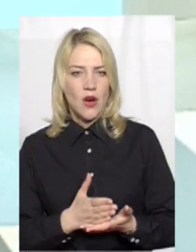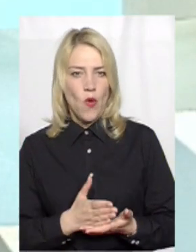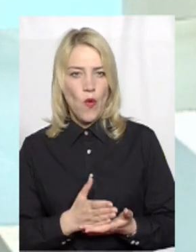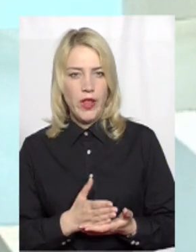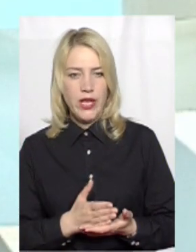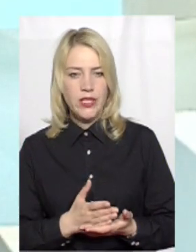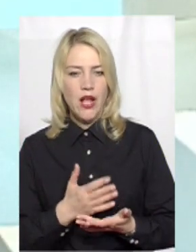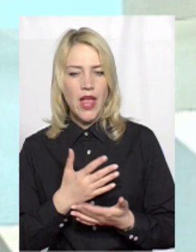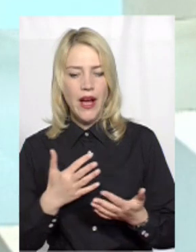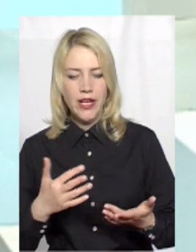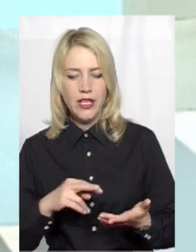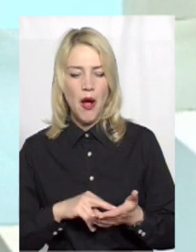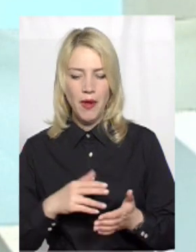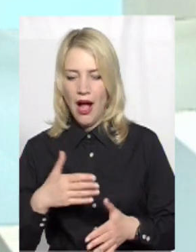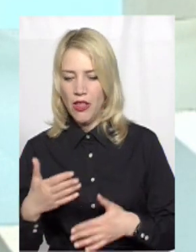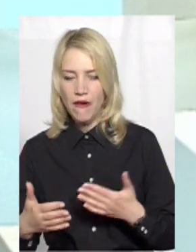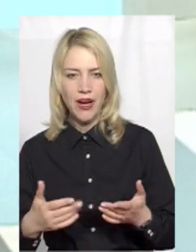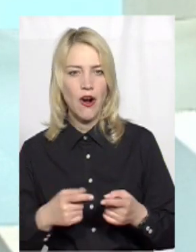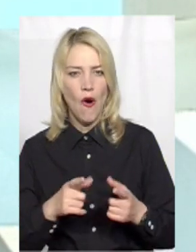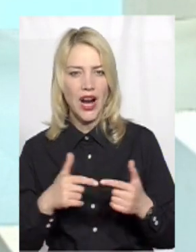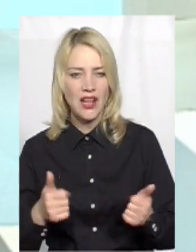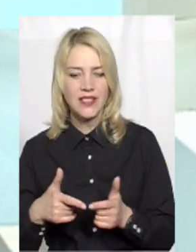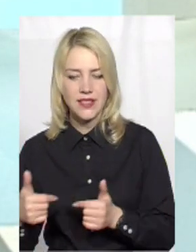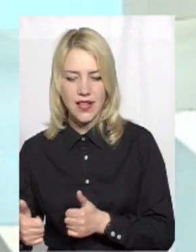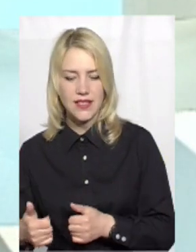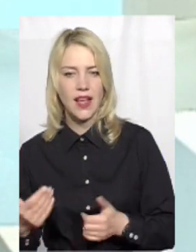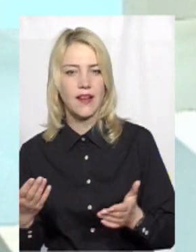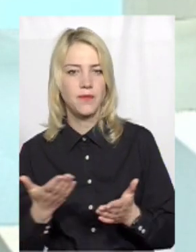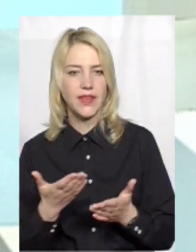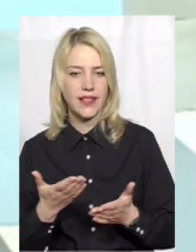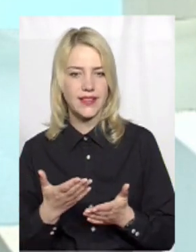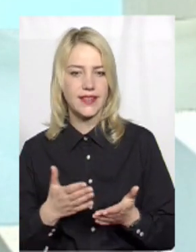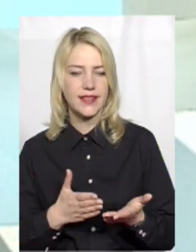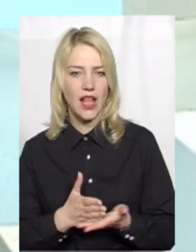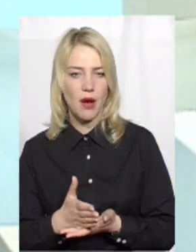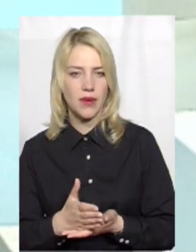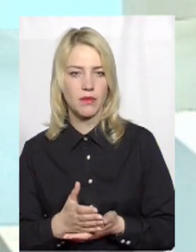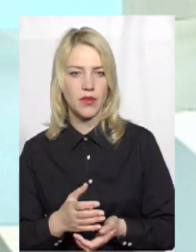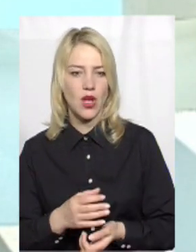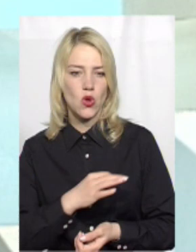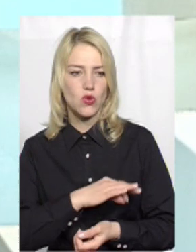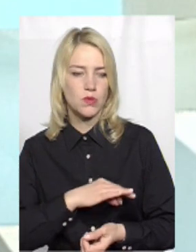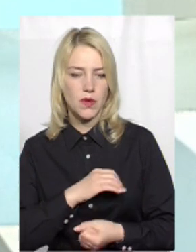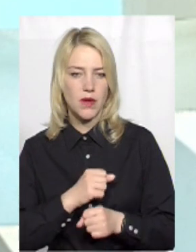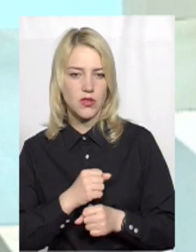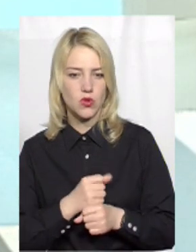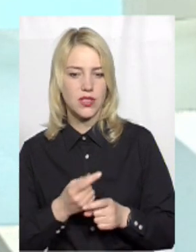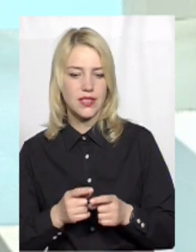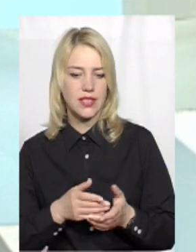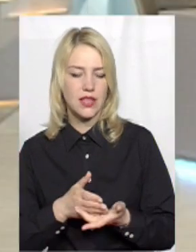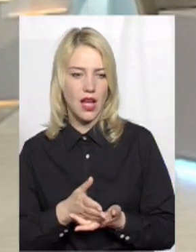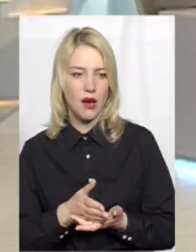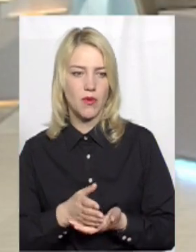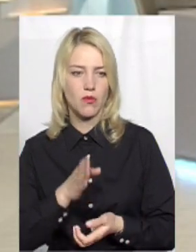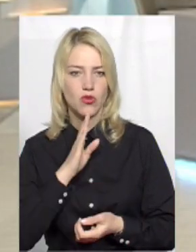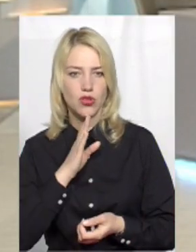в різнопланових організаціях, в які в напрямку юриспруденції працює, ці напрямку